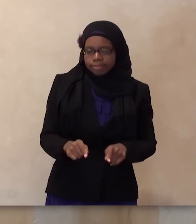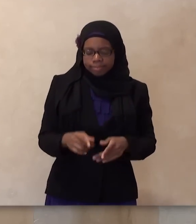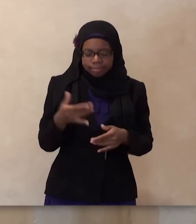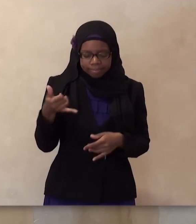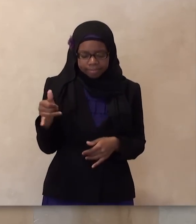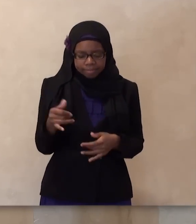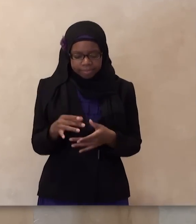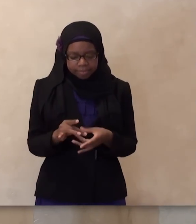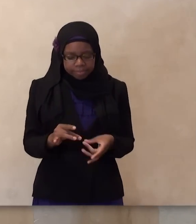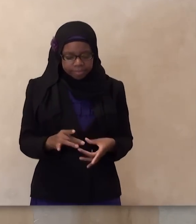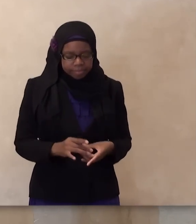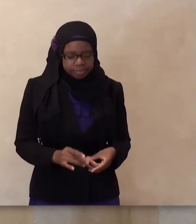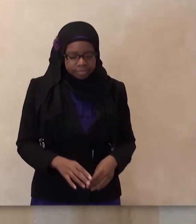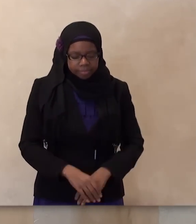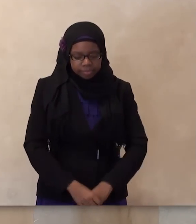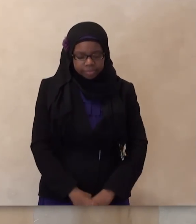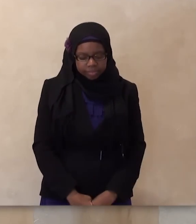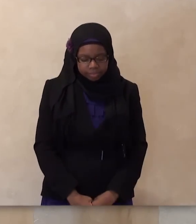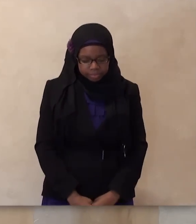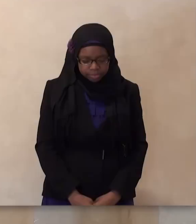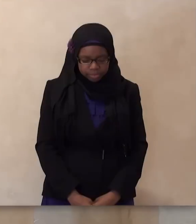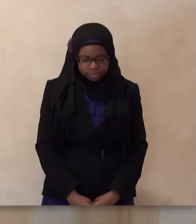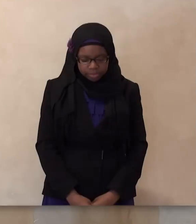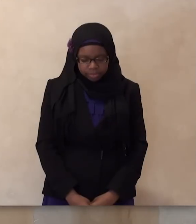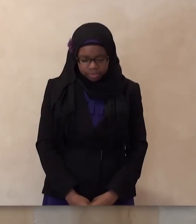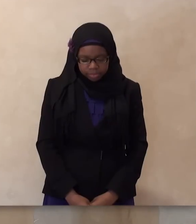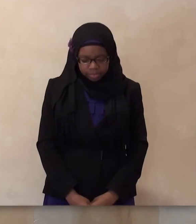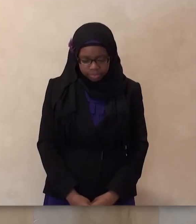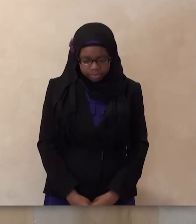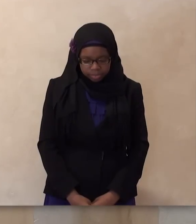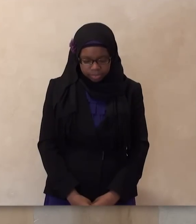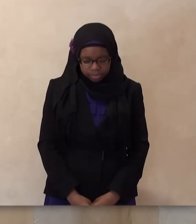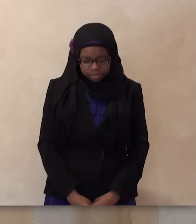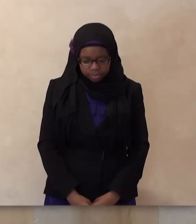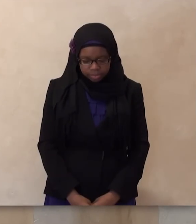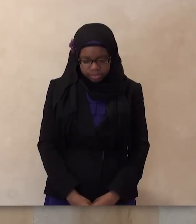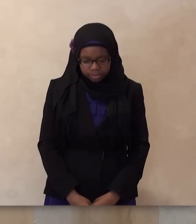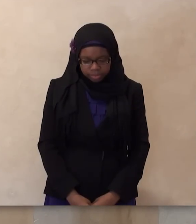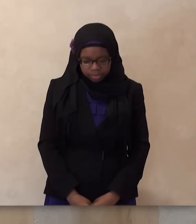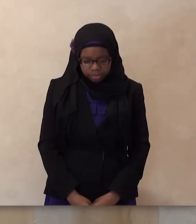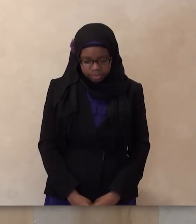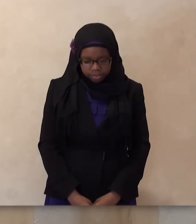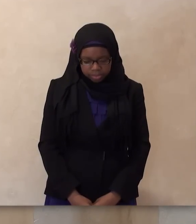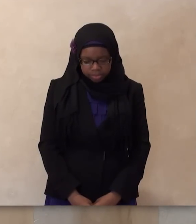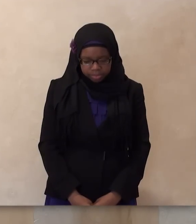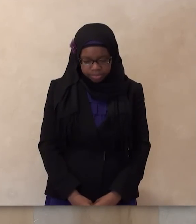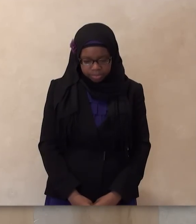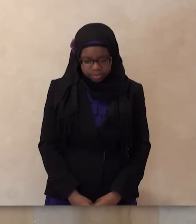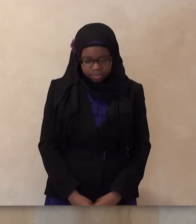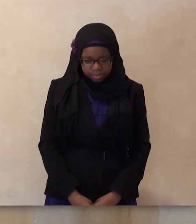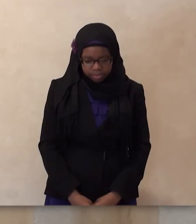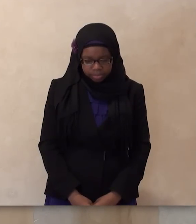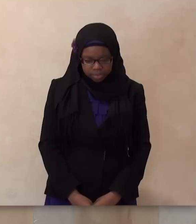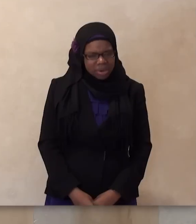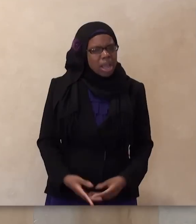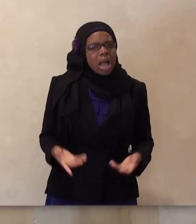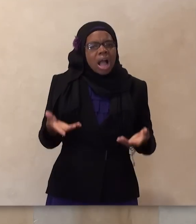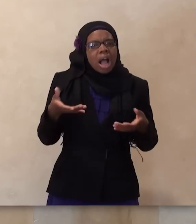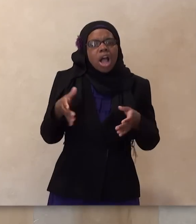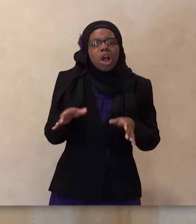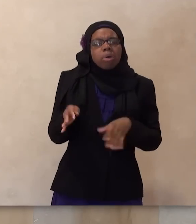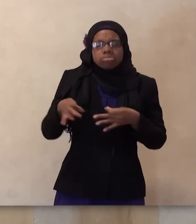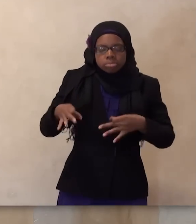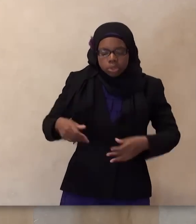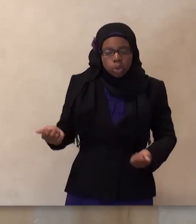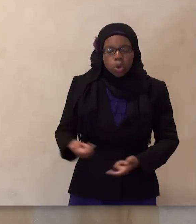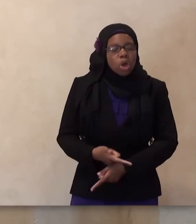وَحَفَفْنَاهُمَا بِنَخْلٍ وَجَعَلْنَا بَيْنَهُمَا زَرْعًا. And I don't want to say anything. Just you go through reading of these